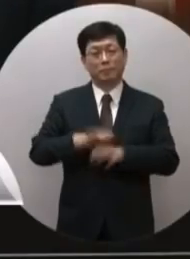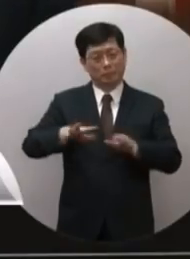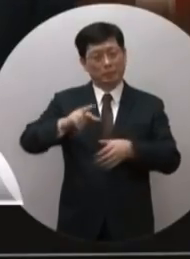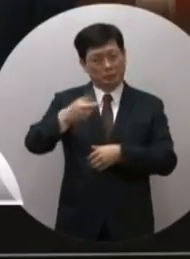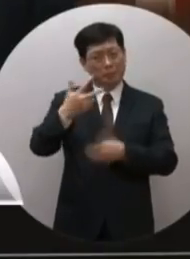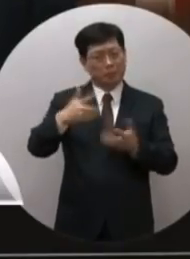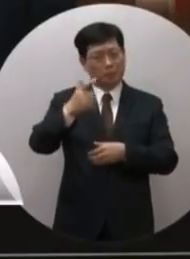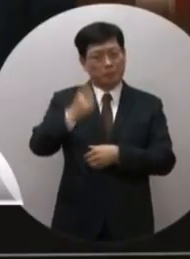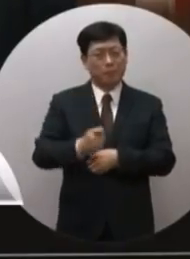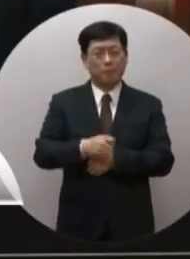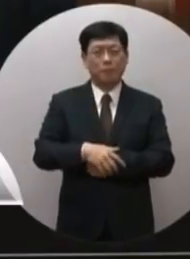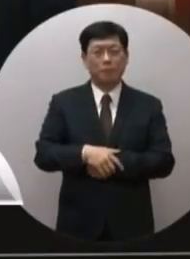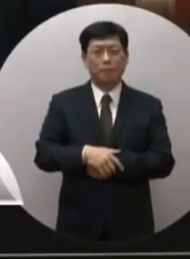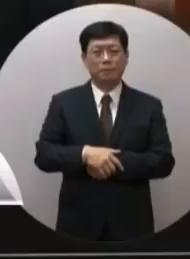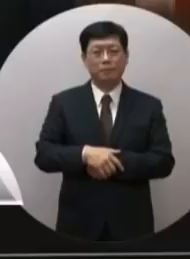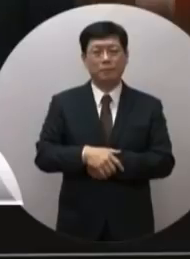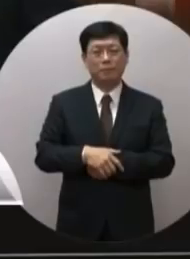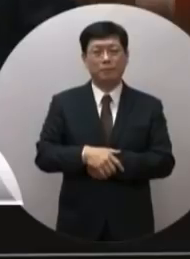概200多亿。